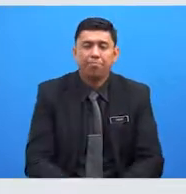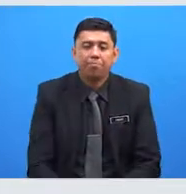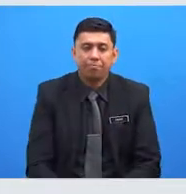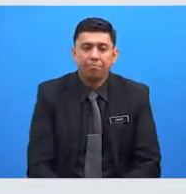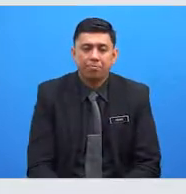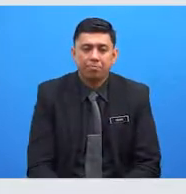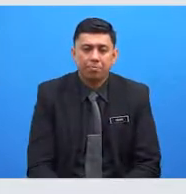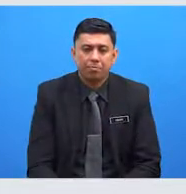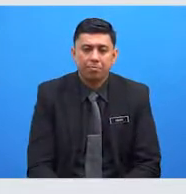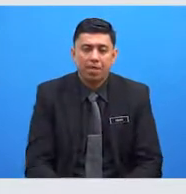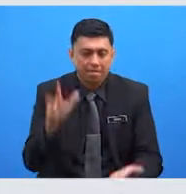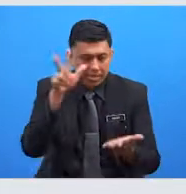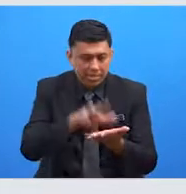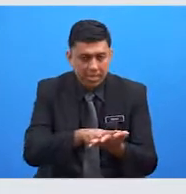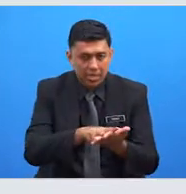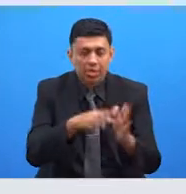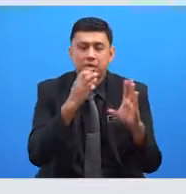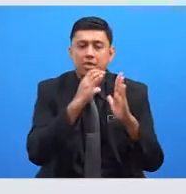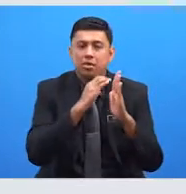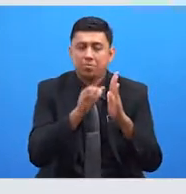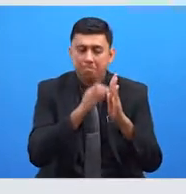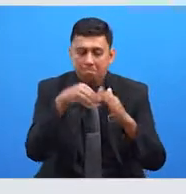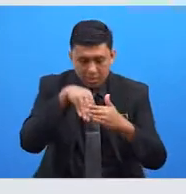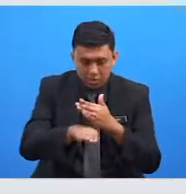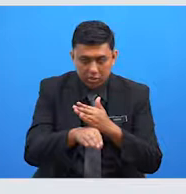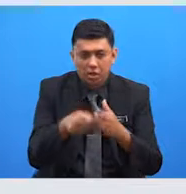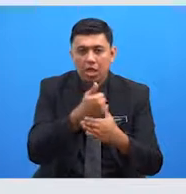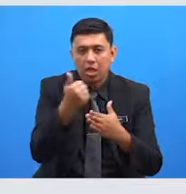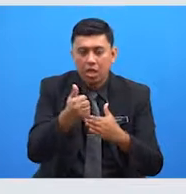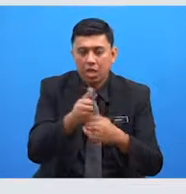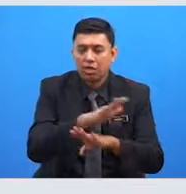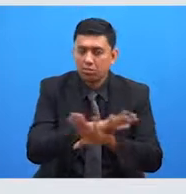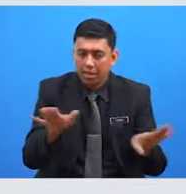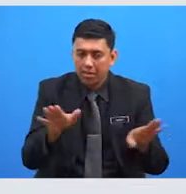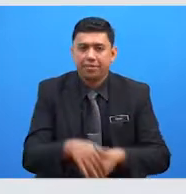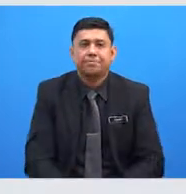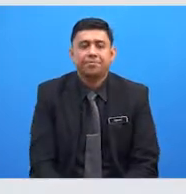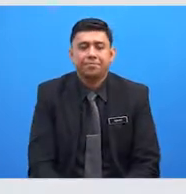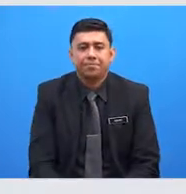yang dapat mengesahkan data sama ada dimasukkan atau tidak.